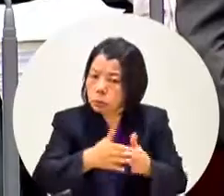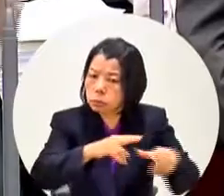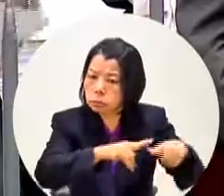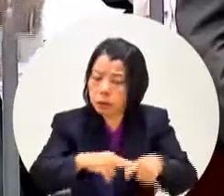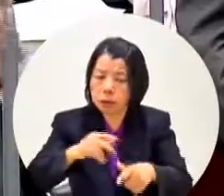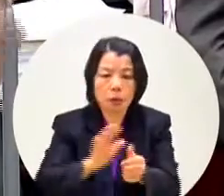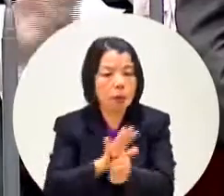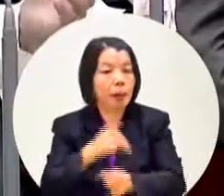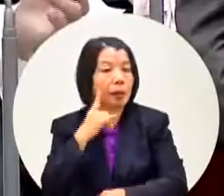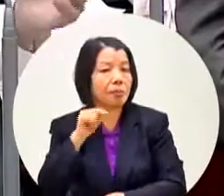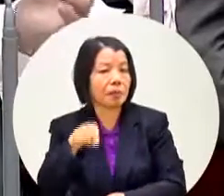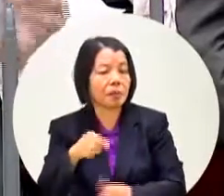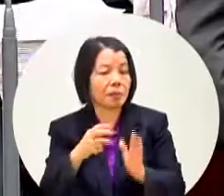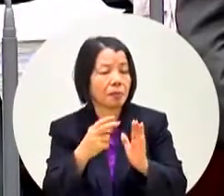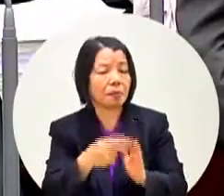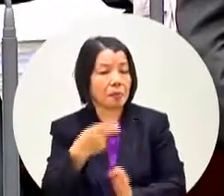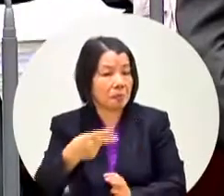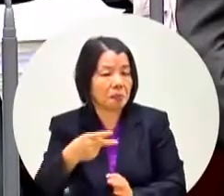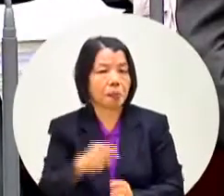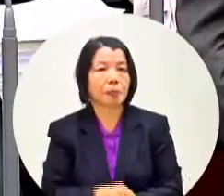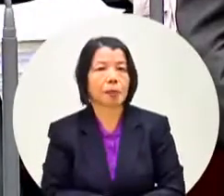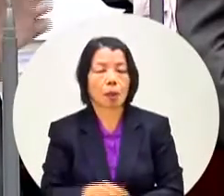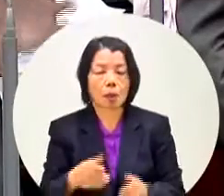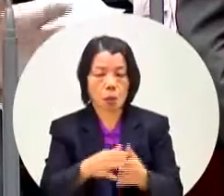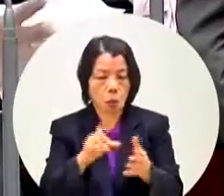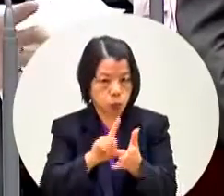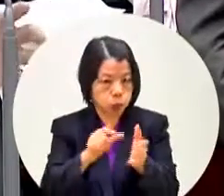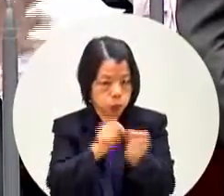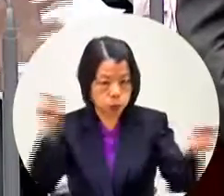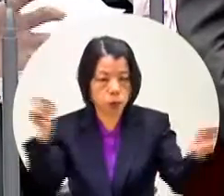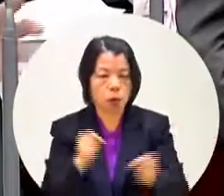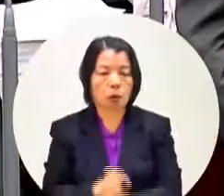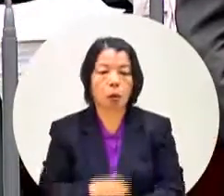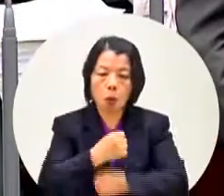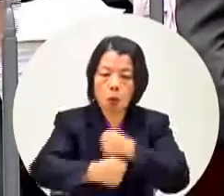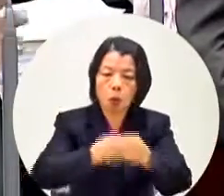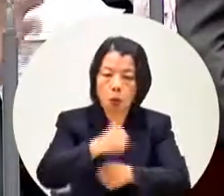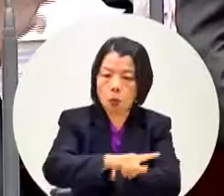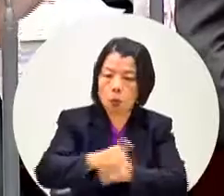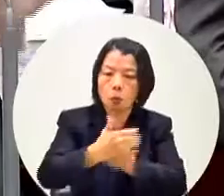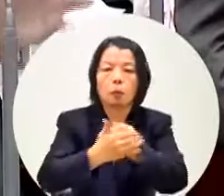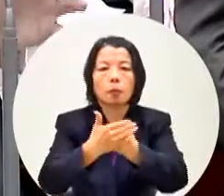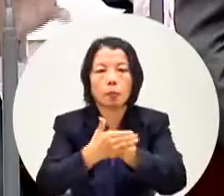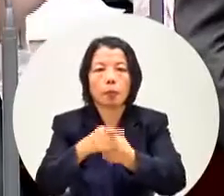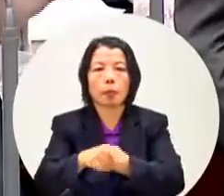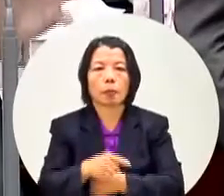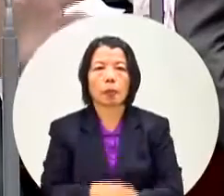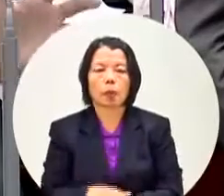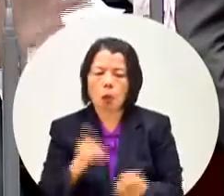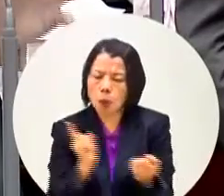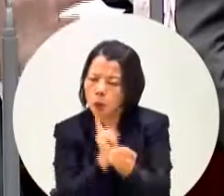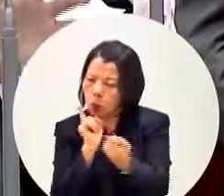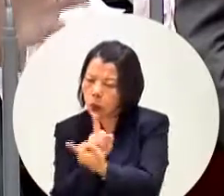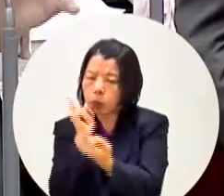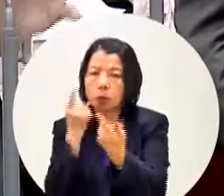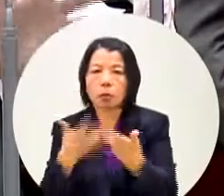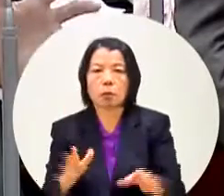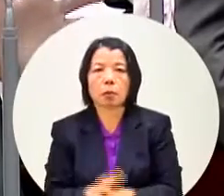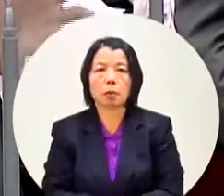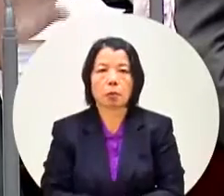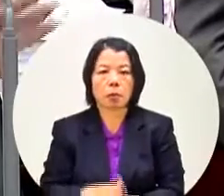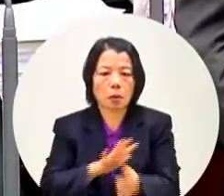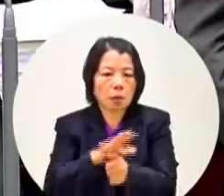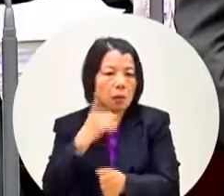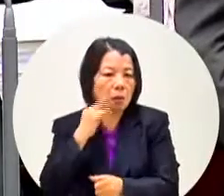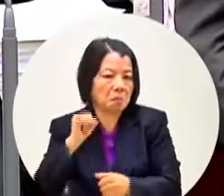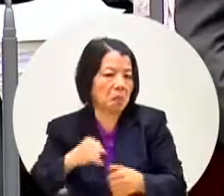的团队，还有我们电视机前面的市民朋友们，什么叫爱妈？爱妈是一群默默在为我们社会、在为我们地